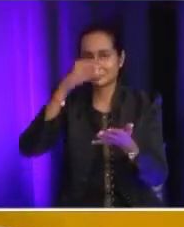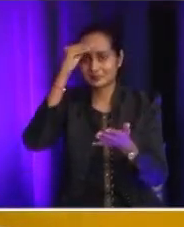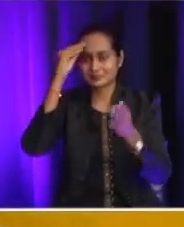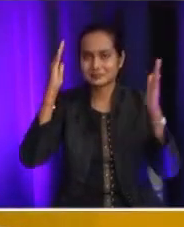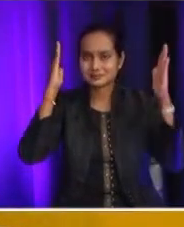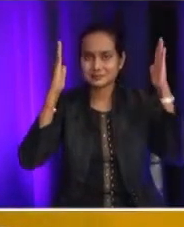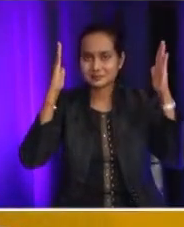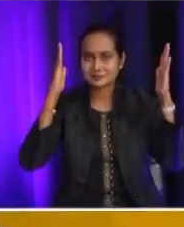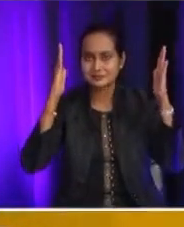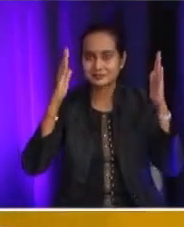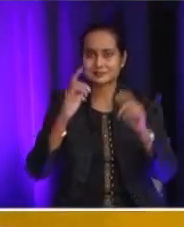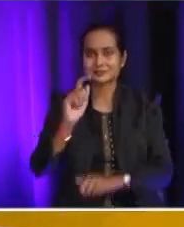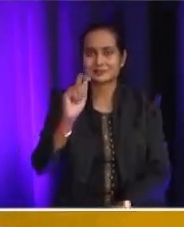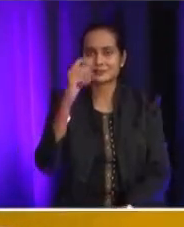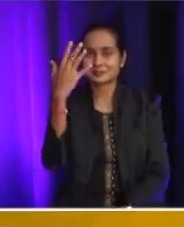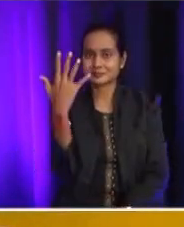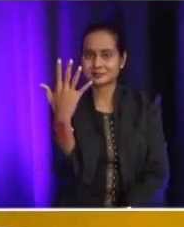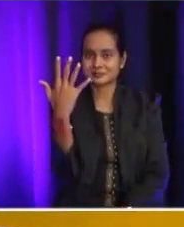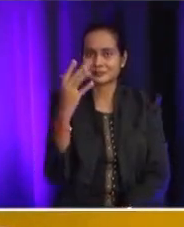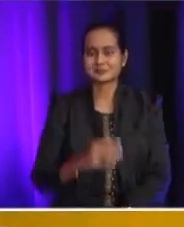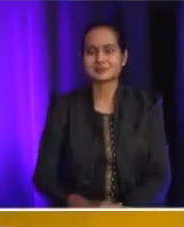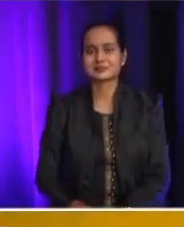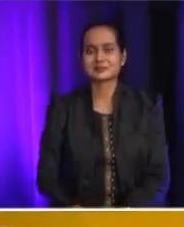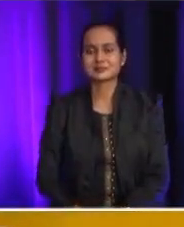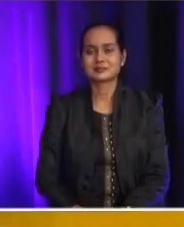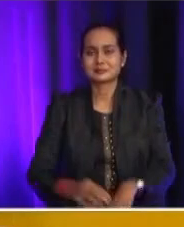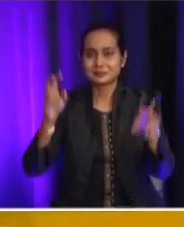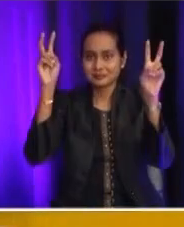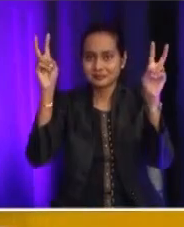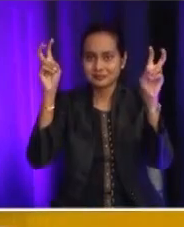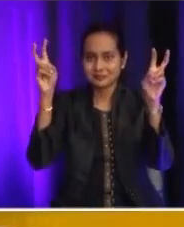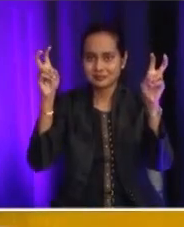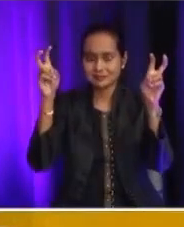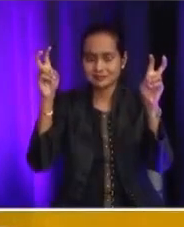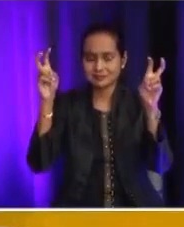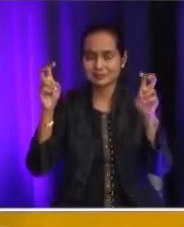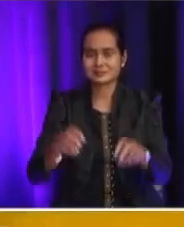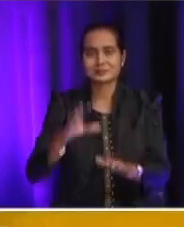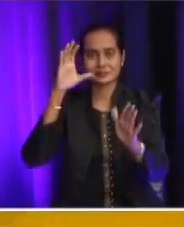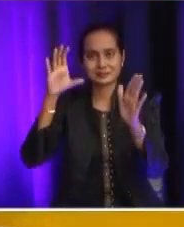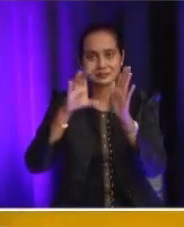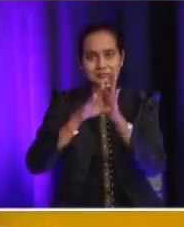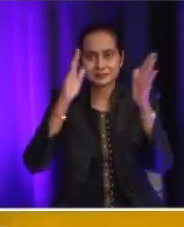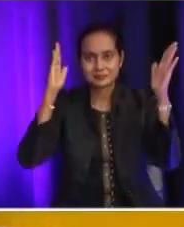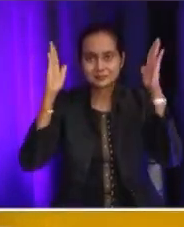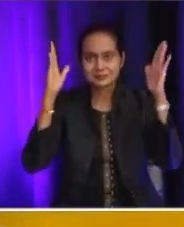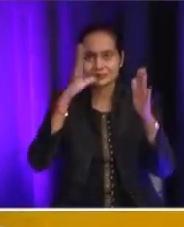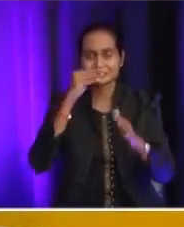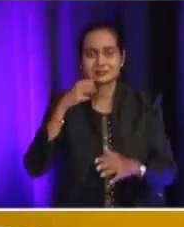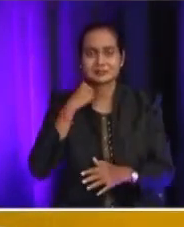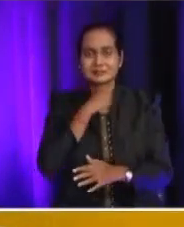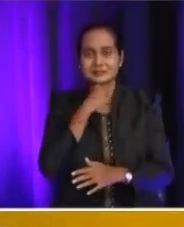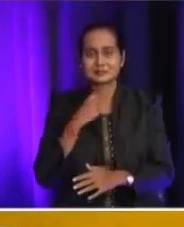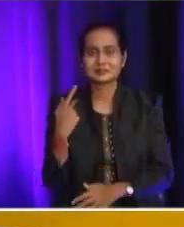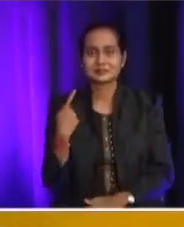Melayu tingkatan 5 ya. Okey, temanya ialah citra bahasa dan sastra kita.